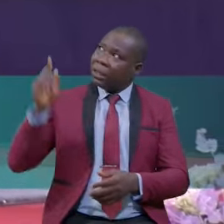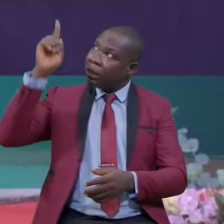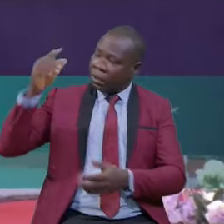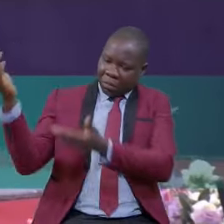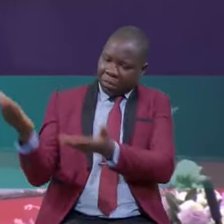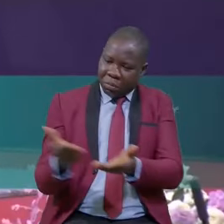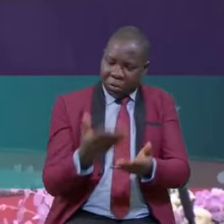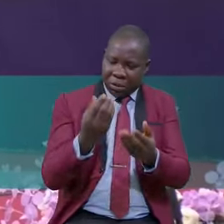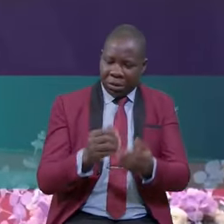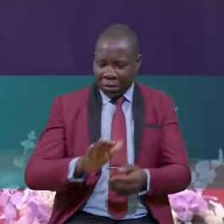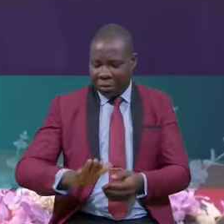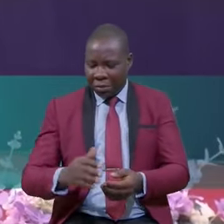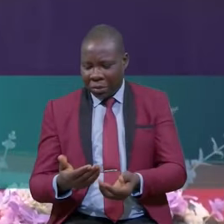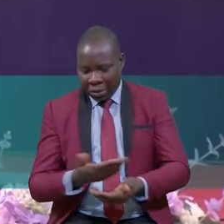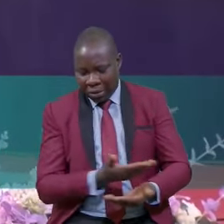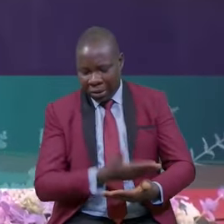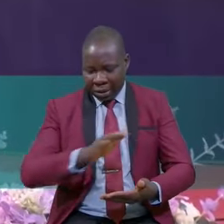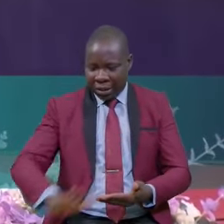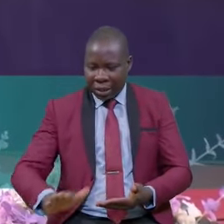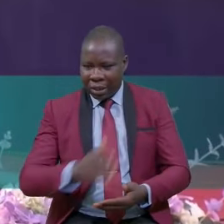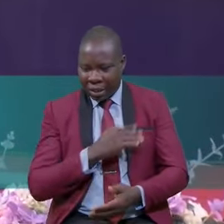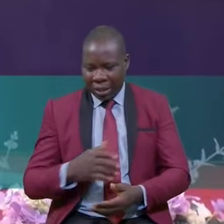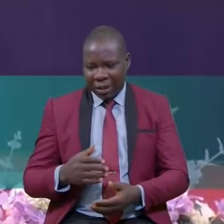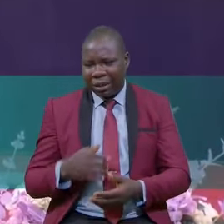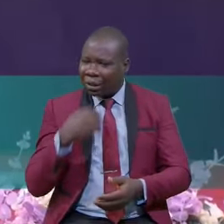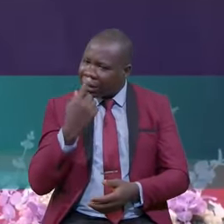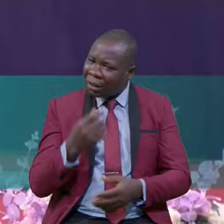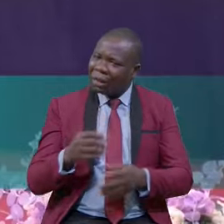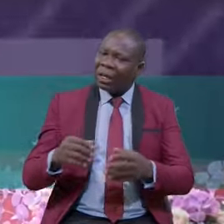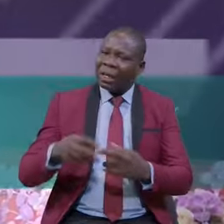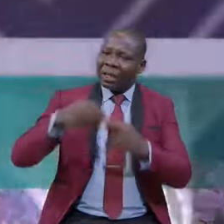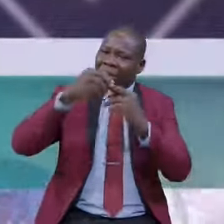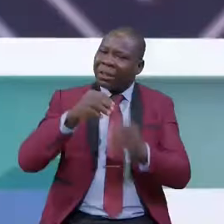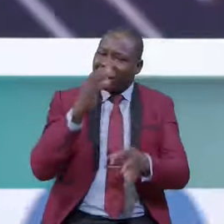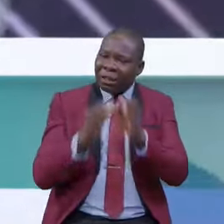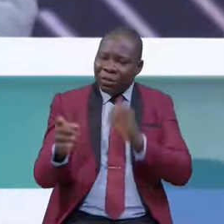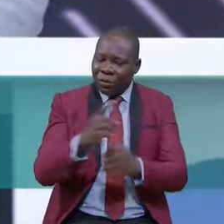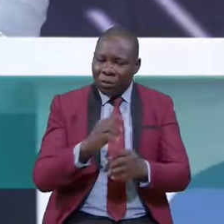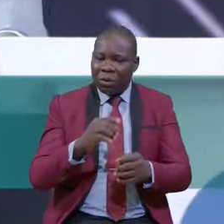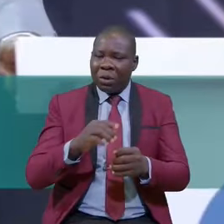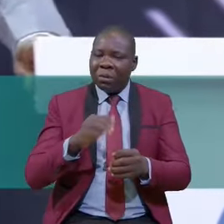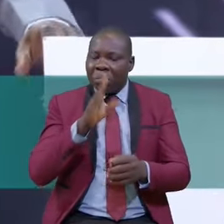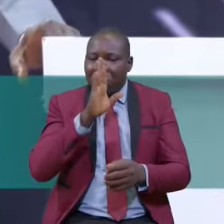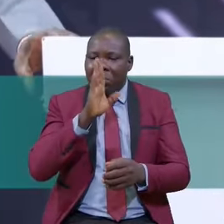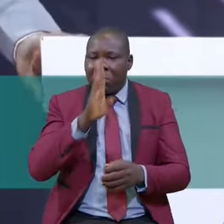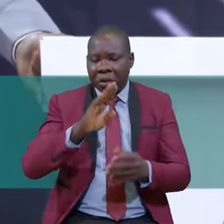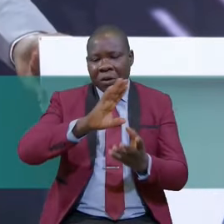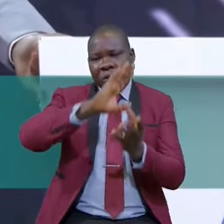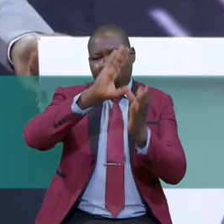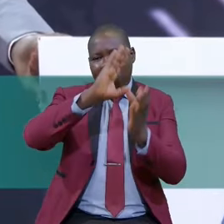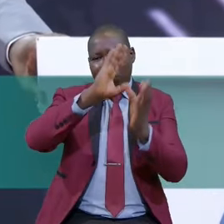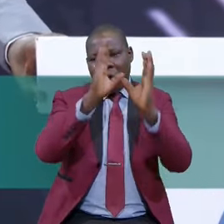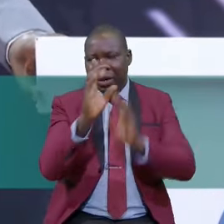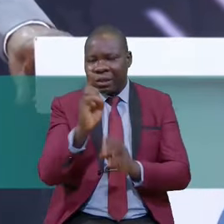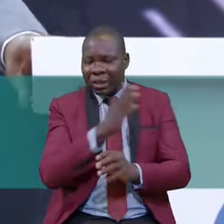ne devenez pas comme des petits enfants humbles, vous n'entrerez pas dans le royaume. Ce n'est pas parler du plus